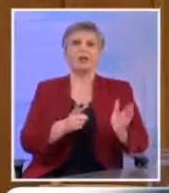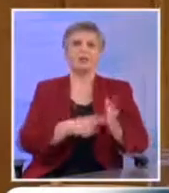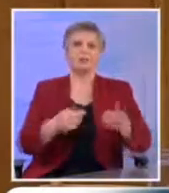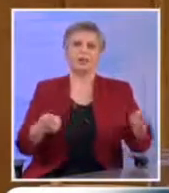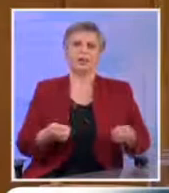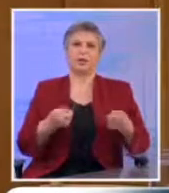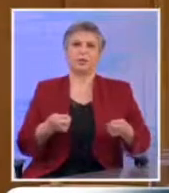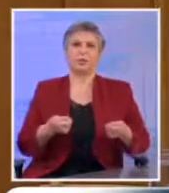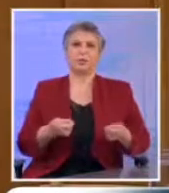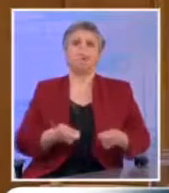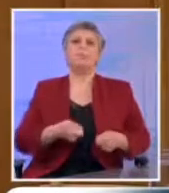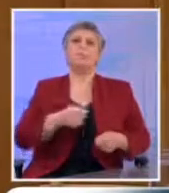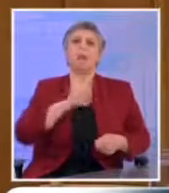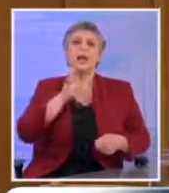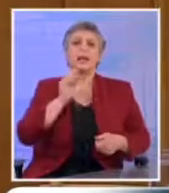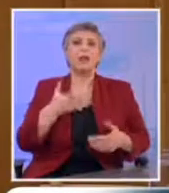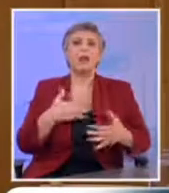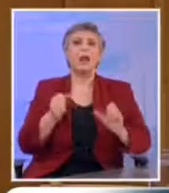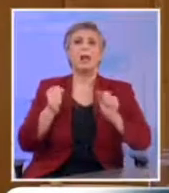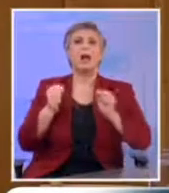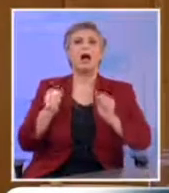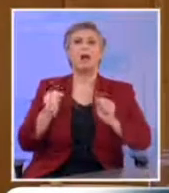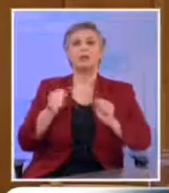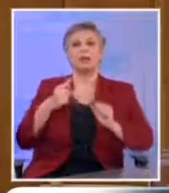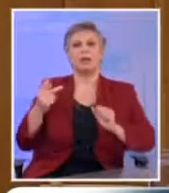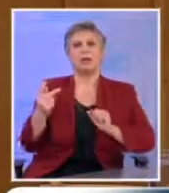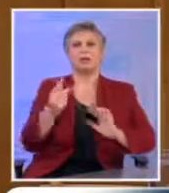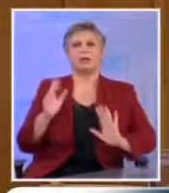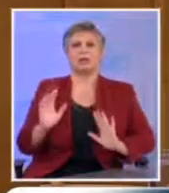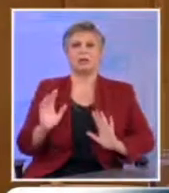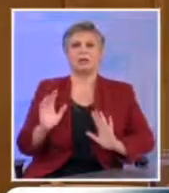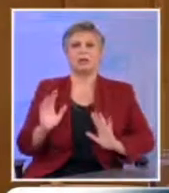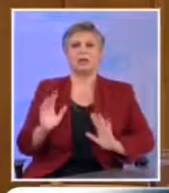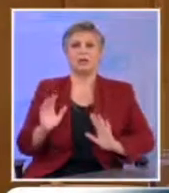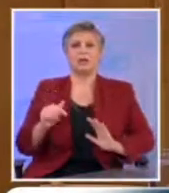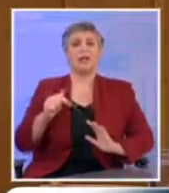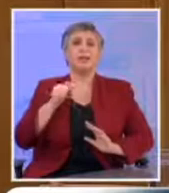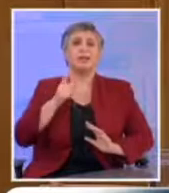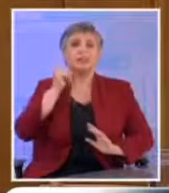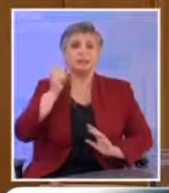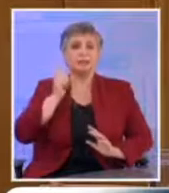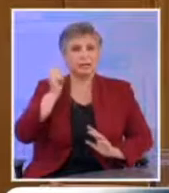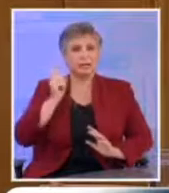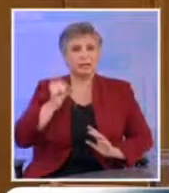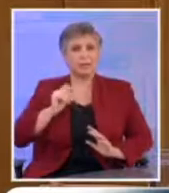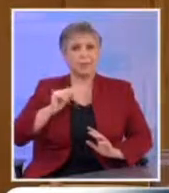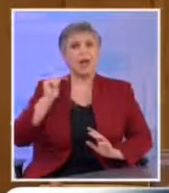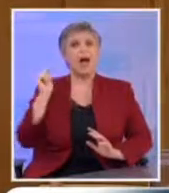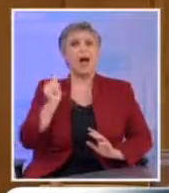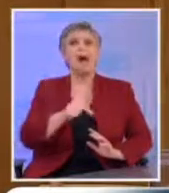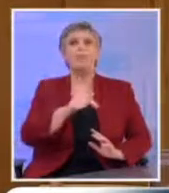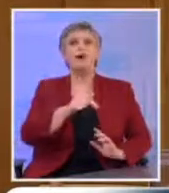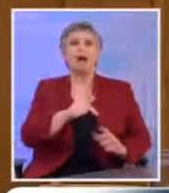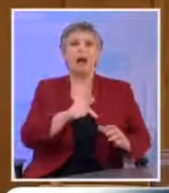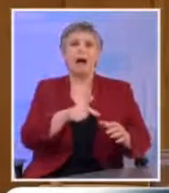πραγματικά στηρίζει και προάγει την ασφάλεια. Γιατί μόνο αν κοπεί ο φαύλος κύκλος